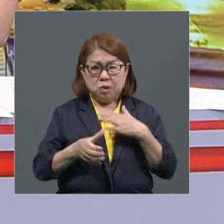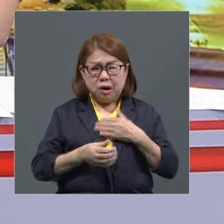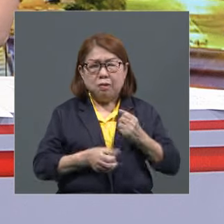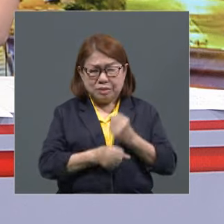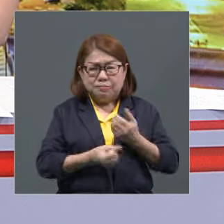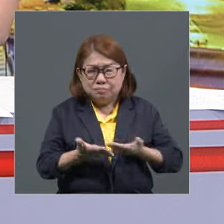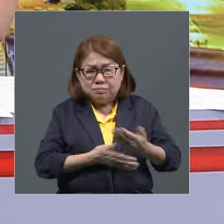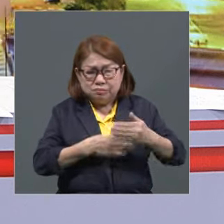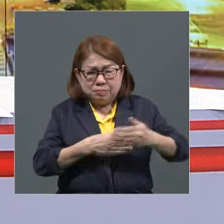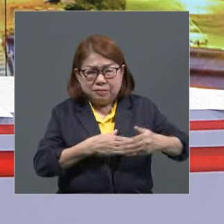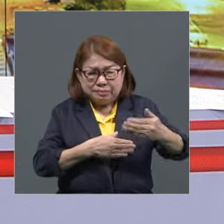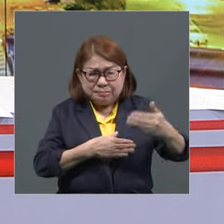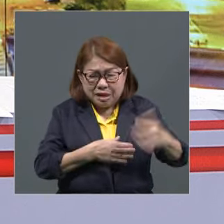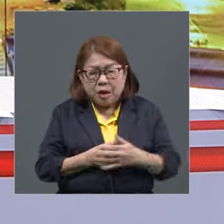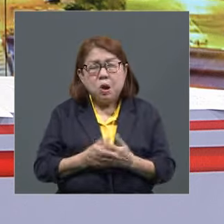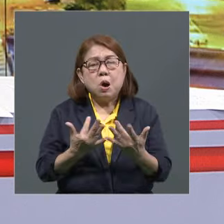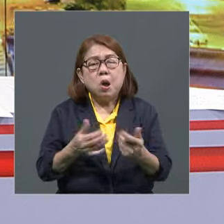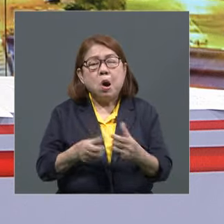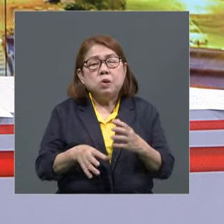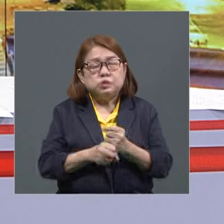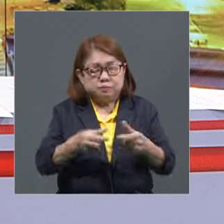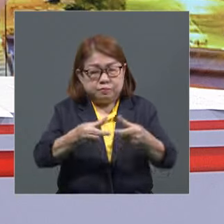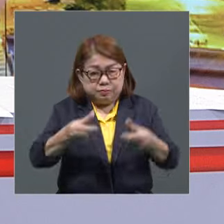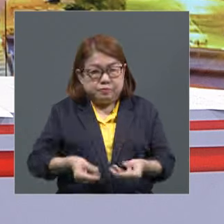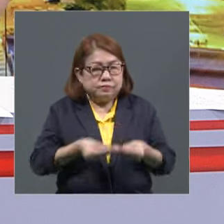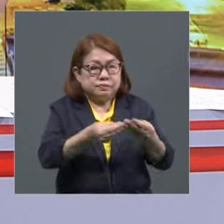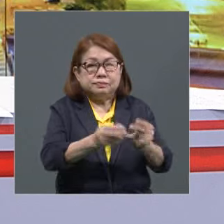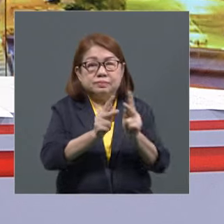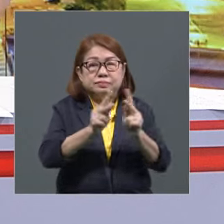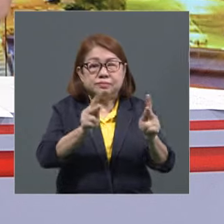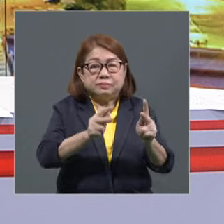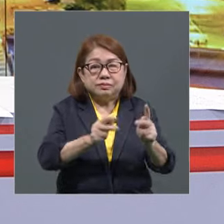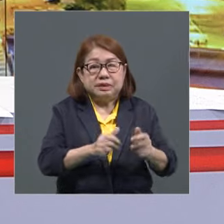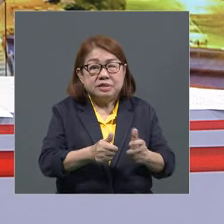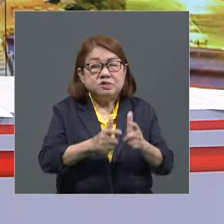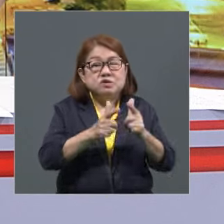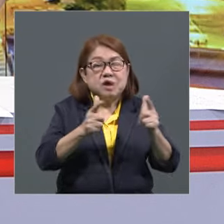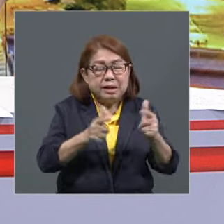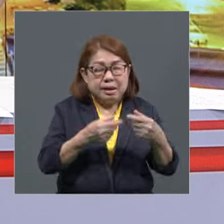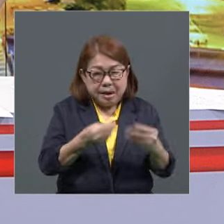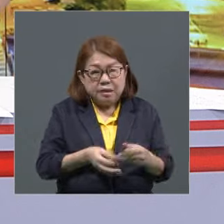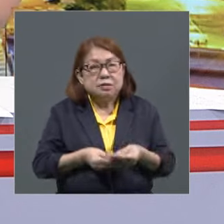วนะเดี๋ยวก็จะส่งตัวรายงานเนี่ยไปที่คณะกรรมการชุดใหญ ่ จากนั้นแล้วเดี๋ยวก็จะเข้าไปสู่สภานั่นแหละนะฮะ